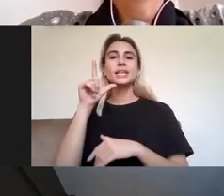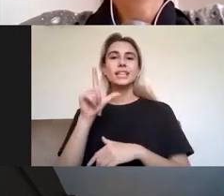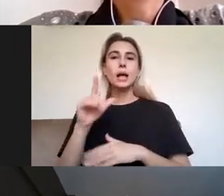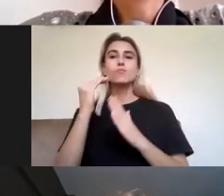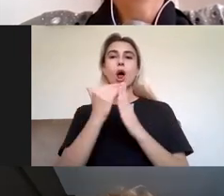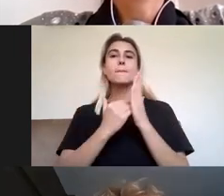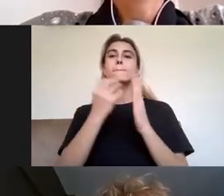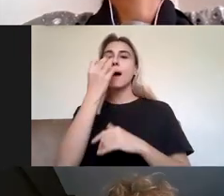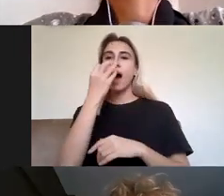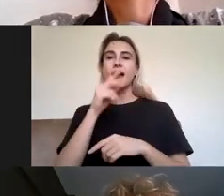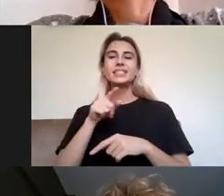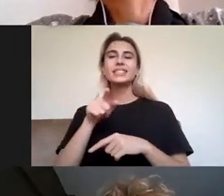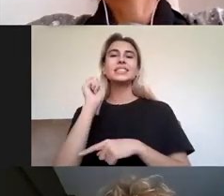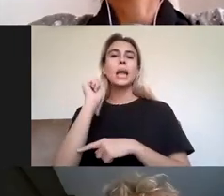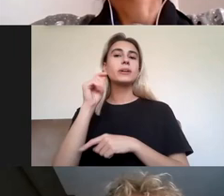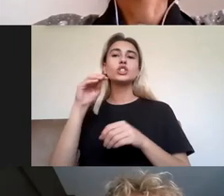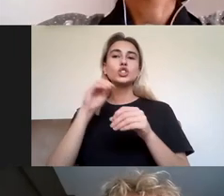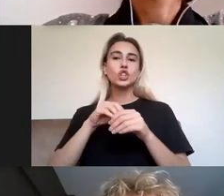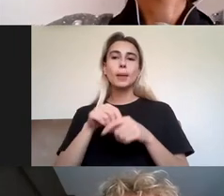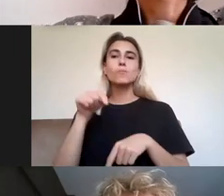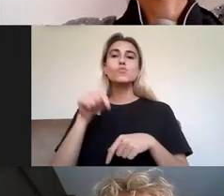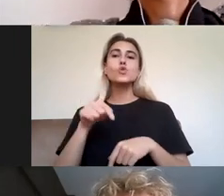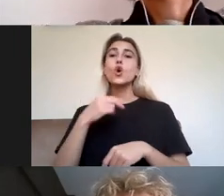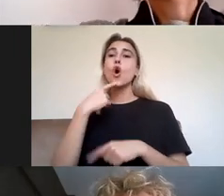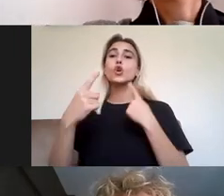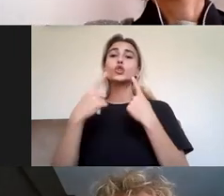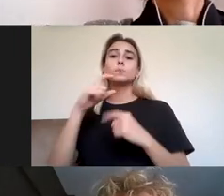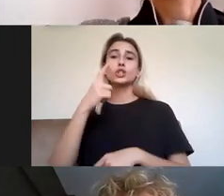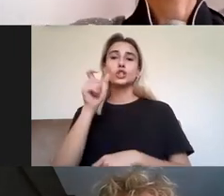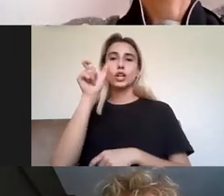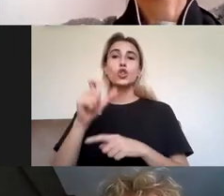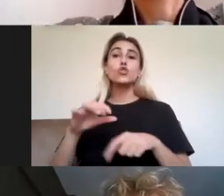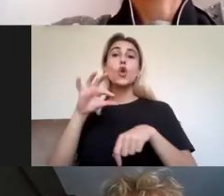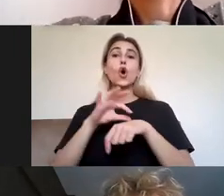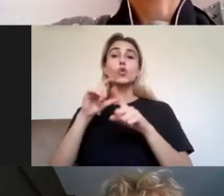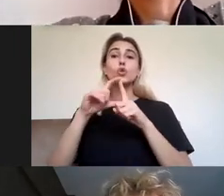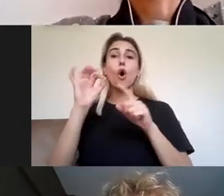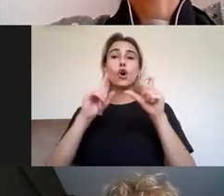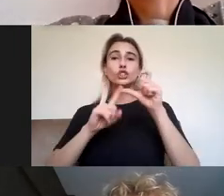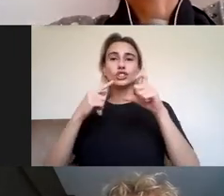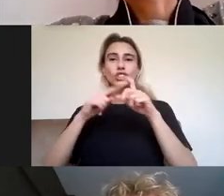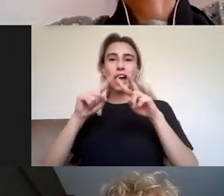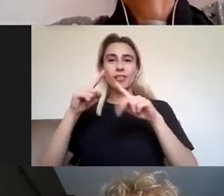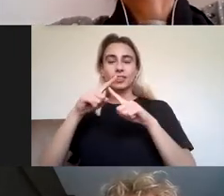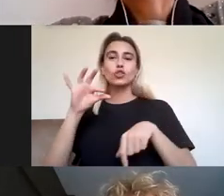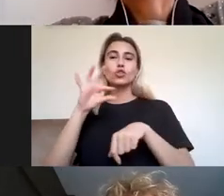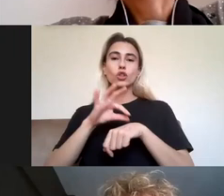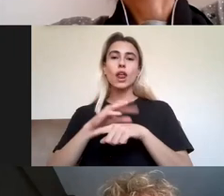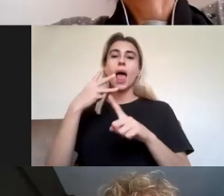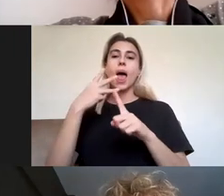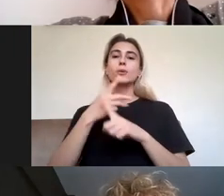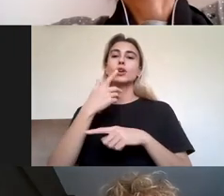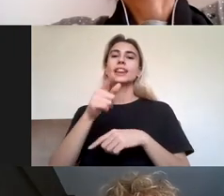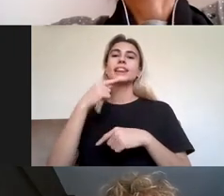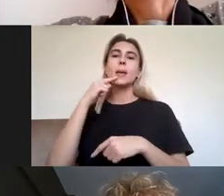dahilinde bugünkü konuşmacımız Doçent Doktor Ebru Demirci. Ebru